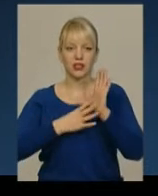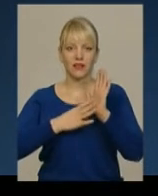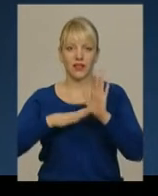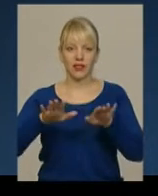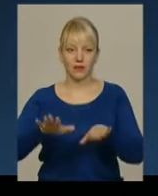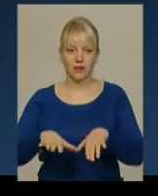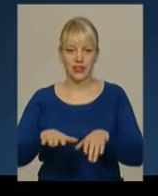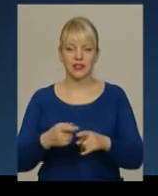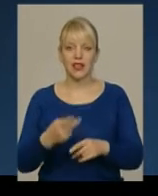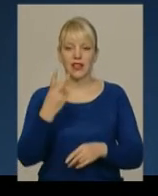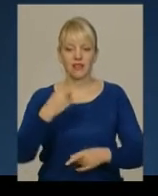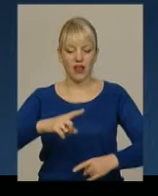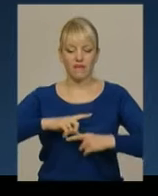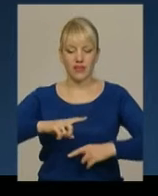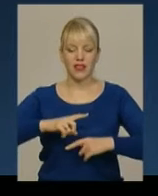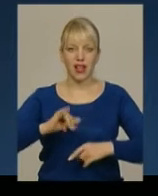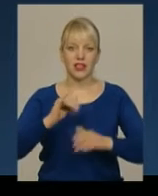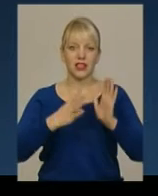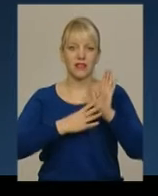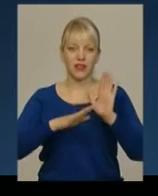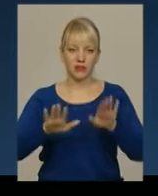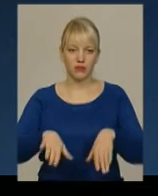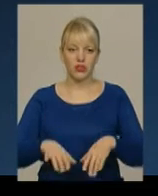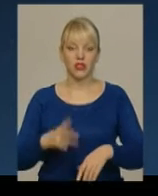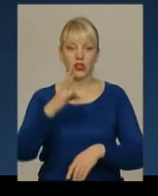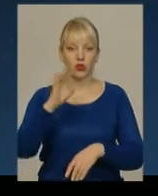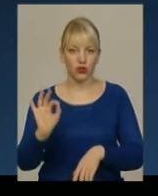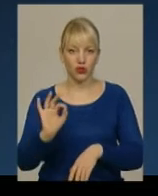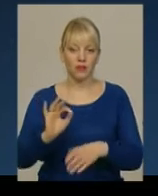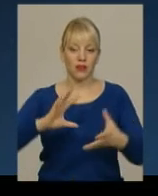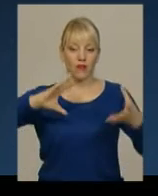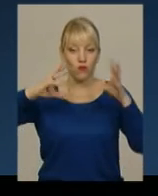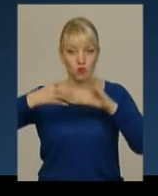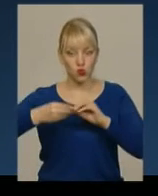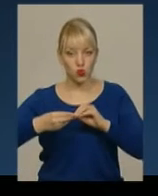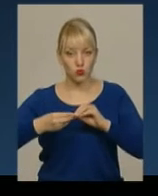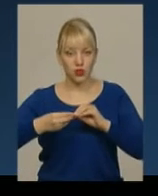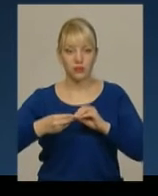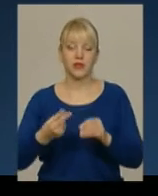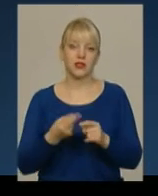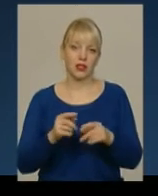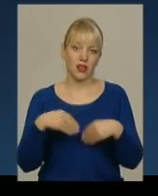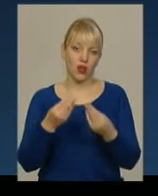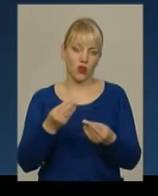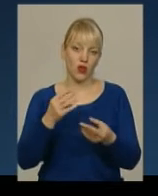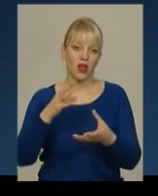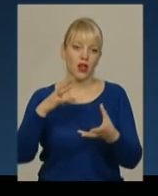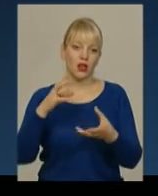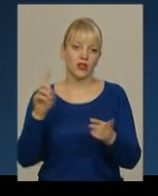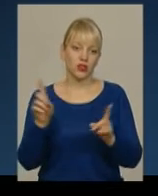Також два фінала і 9 місце на етапу купки освіту. Але усе в сумі дало результат, що я